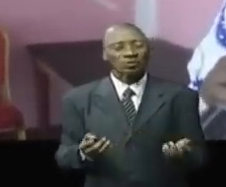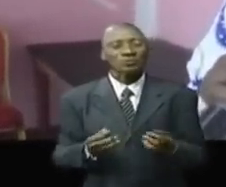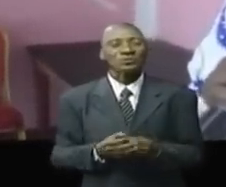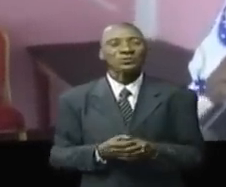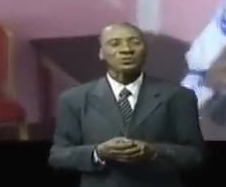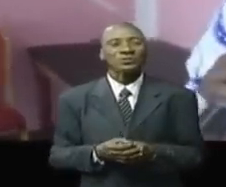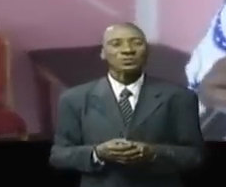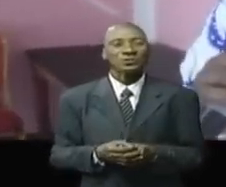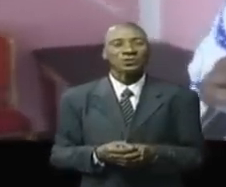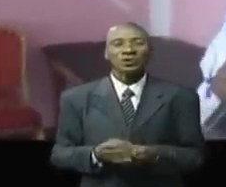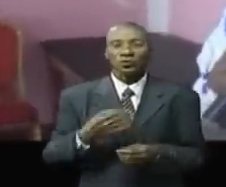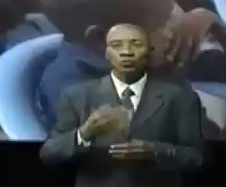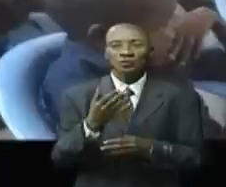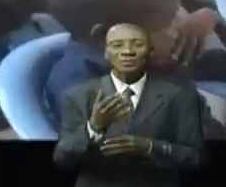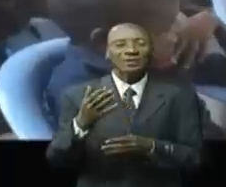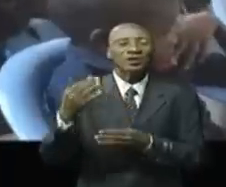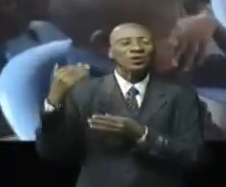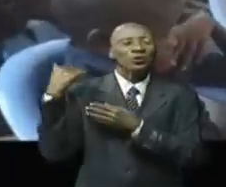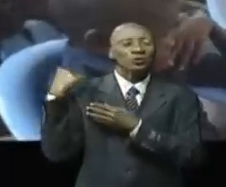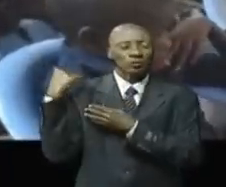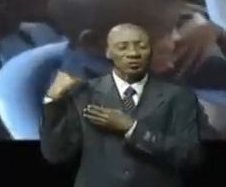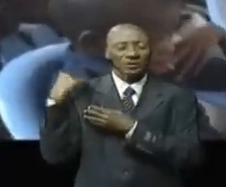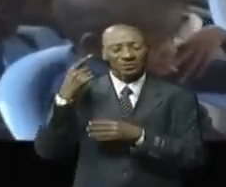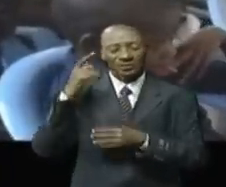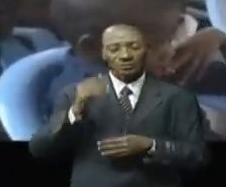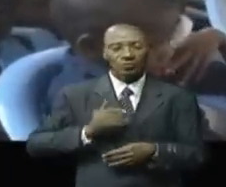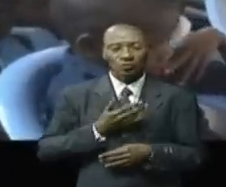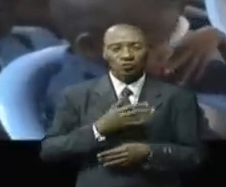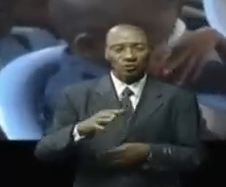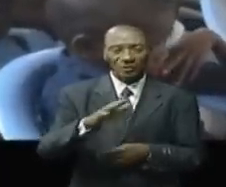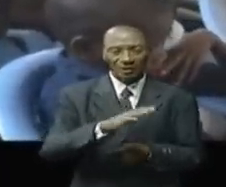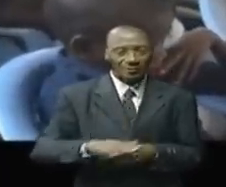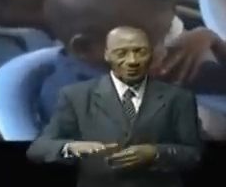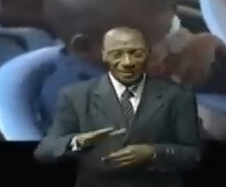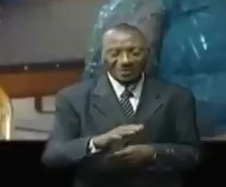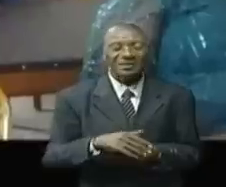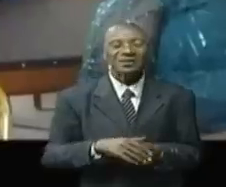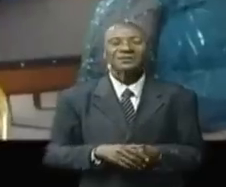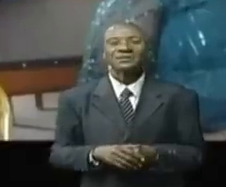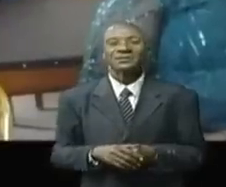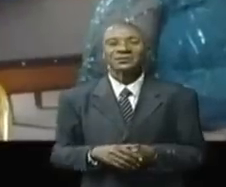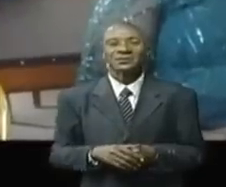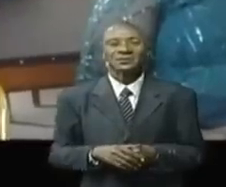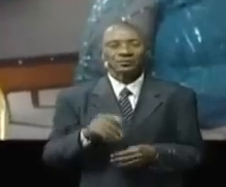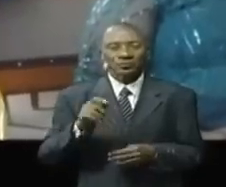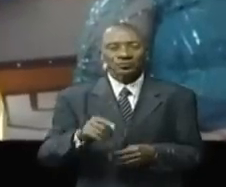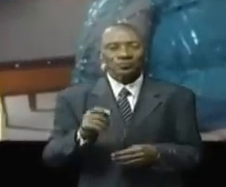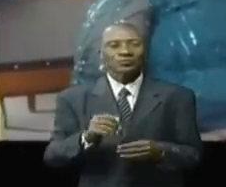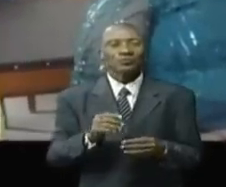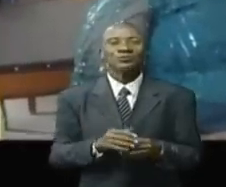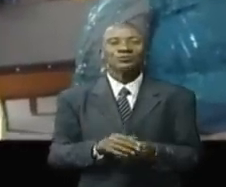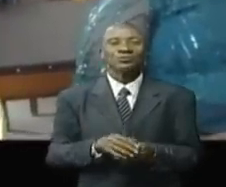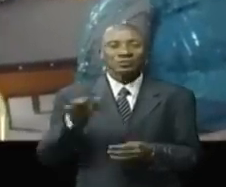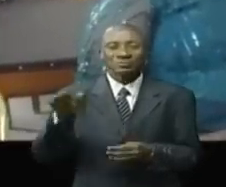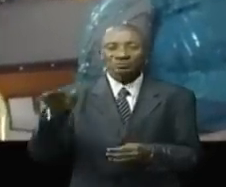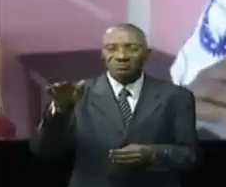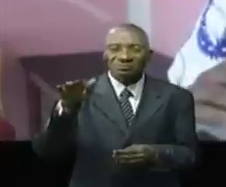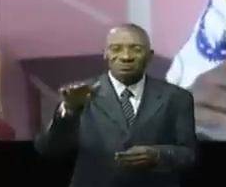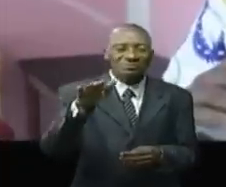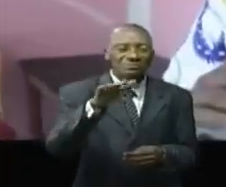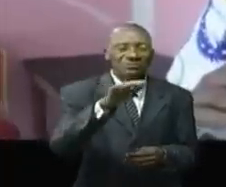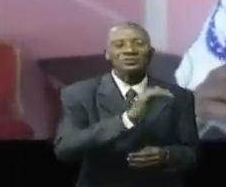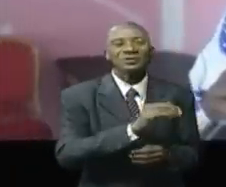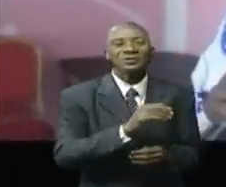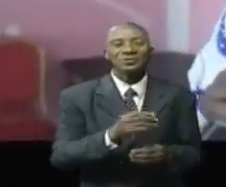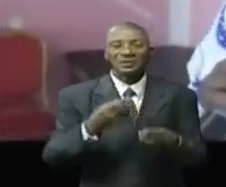Aux autorités provinciales et nationales, un accompagnement qui passe par la sensibilisation à la